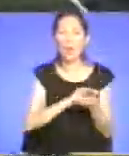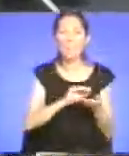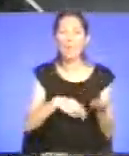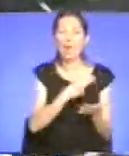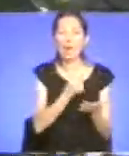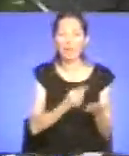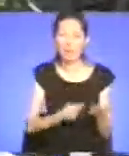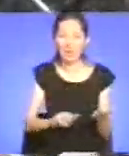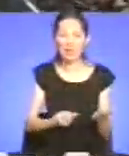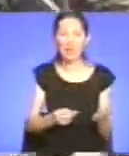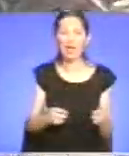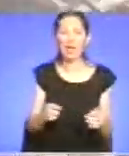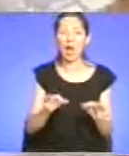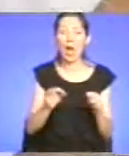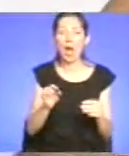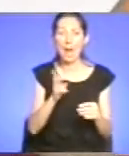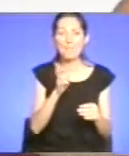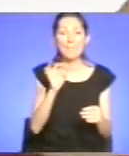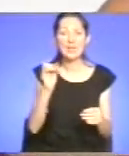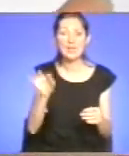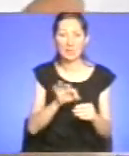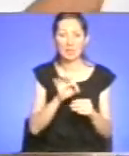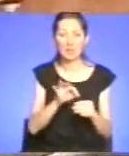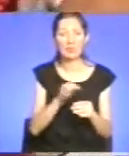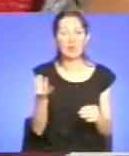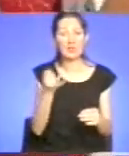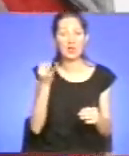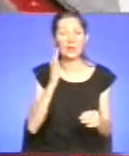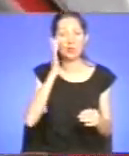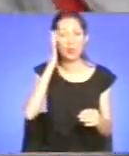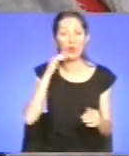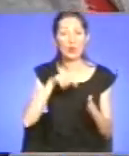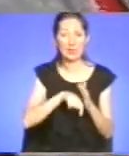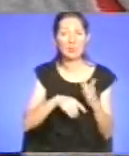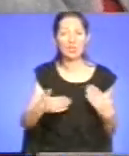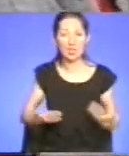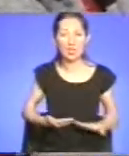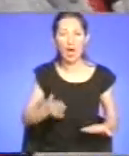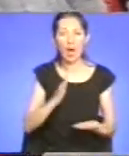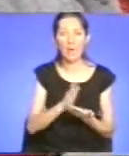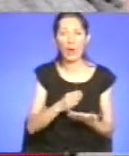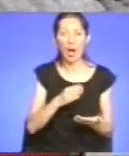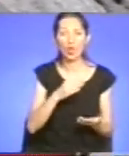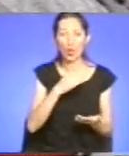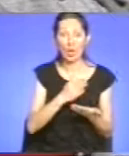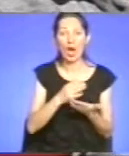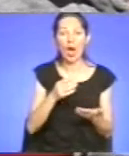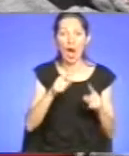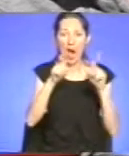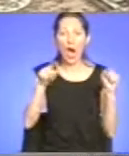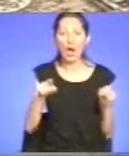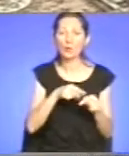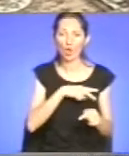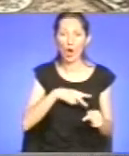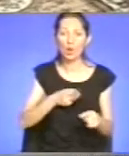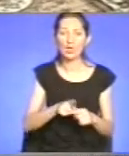захоплюється бісероплетінням, цікавиться філософією і змістом життя. Має уже чимало грамот і нагород, які привозила із собою після